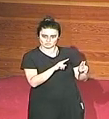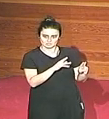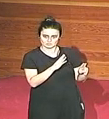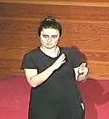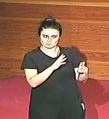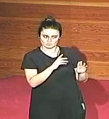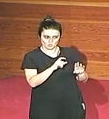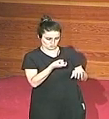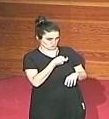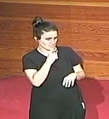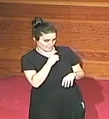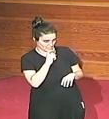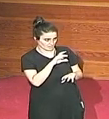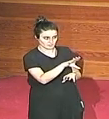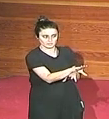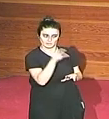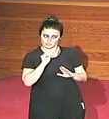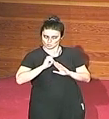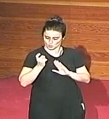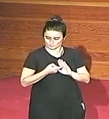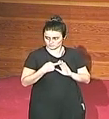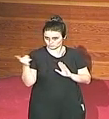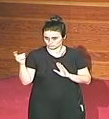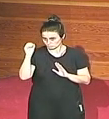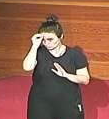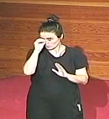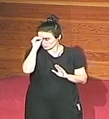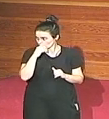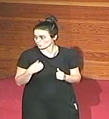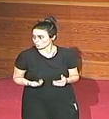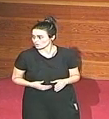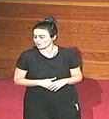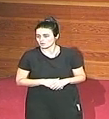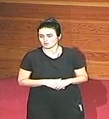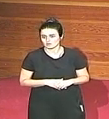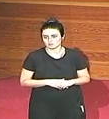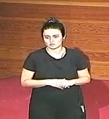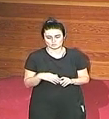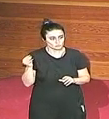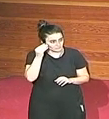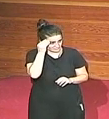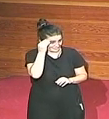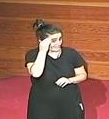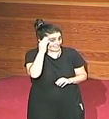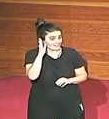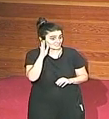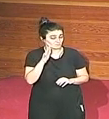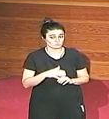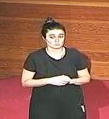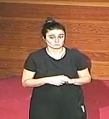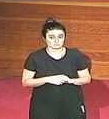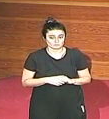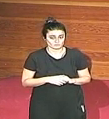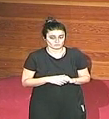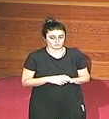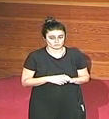konplexotasun guztian. Zer iritzi duzu honen inguruan? Ez duzu uste badagola produktu